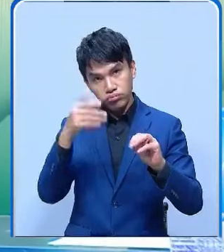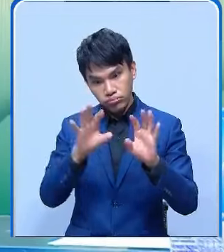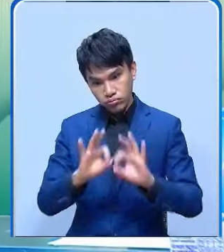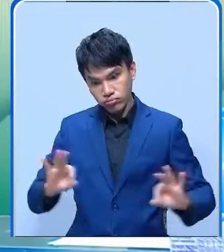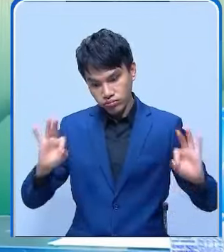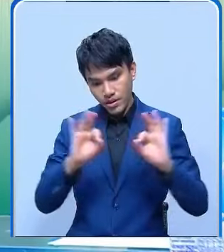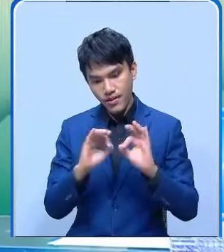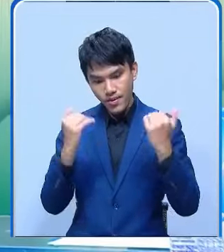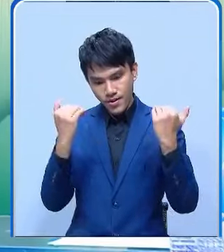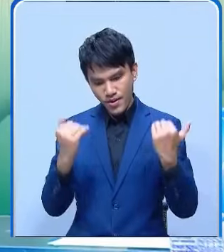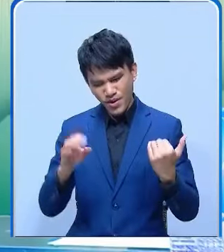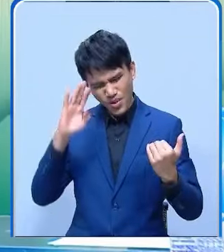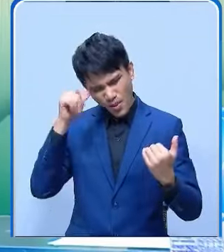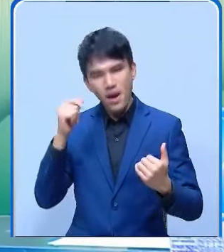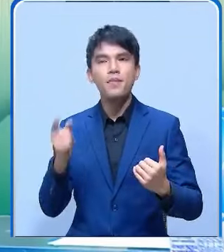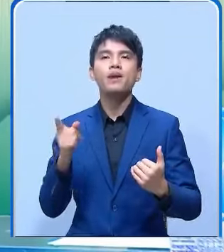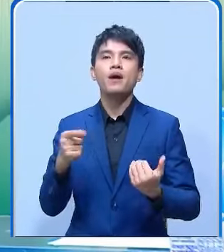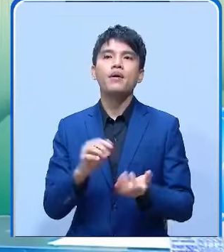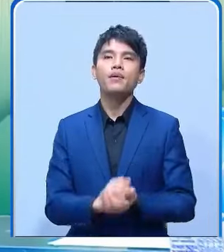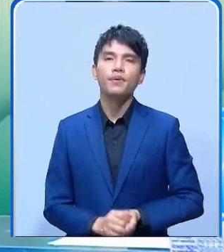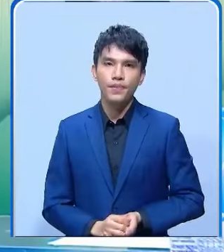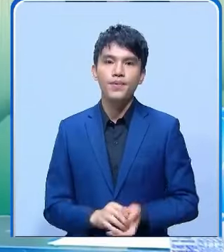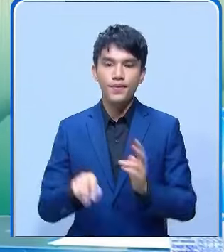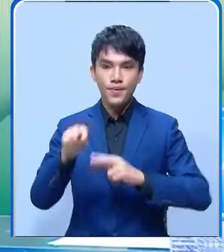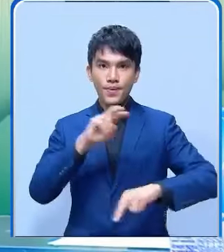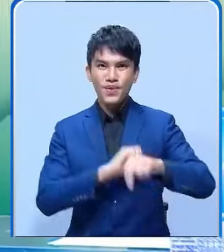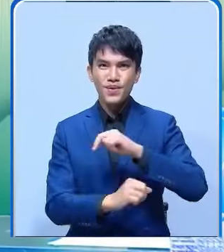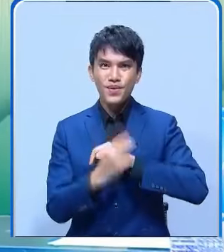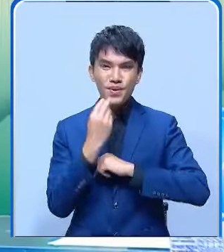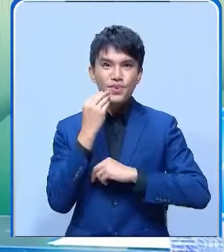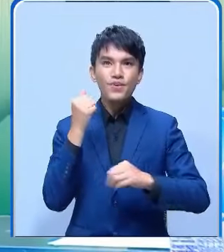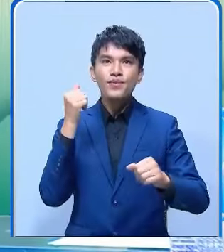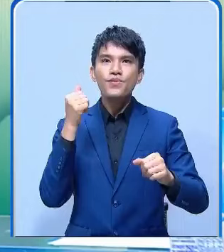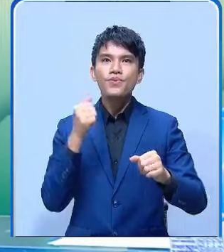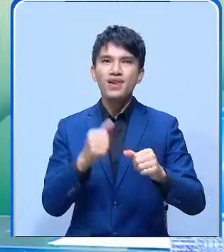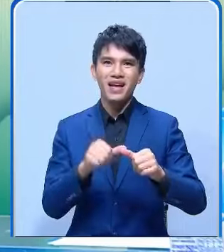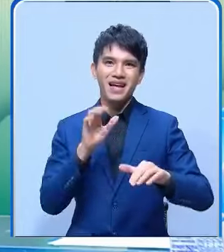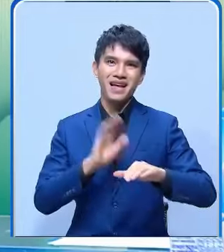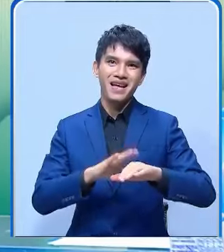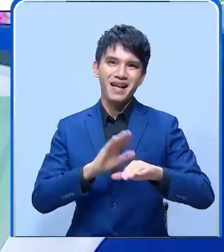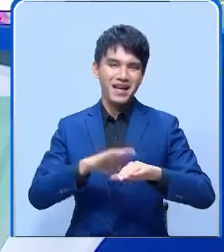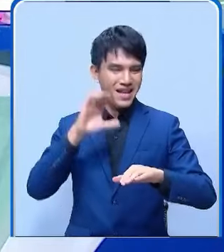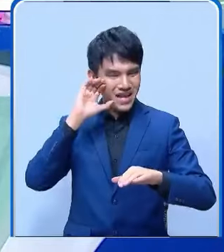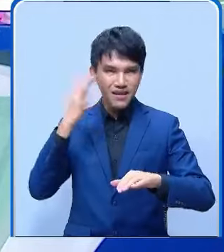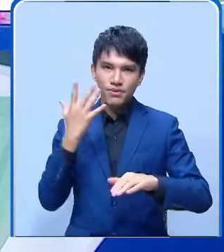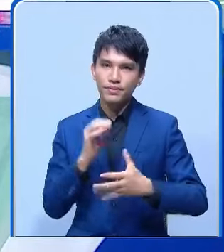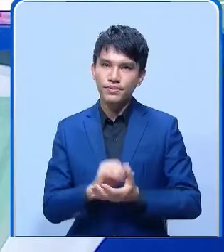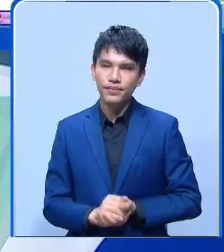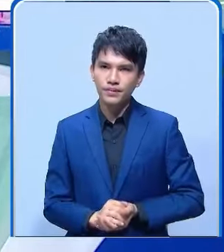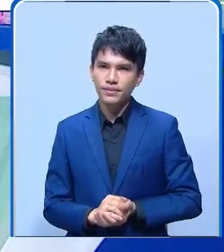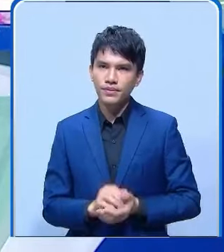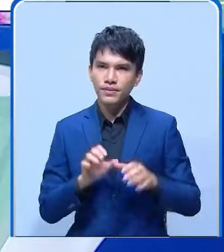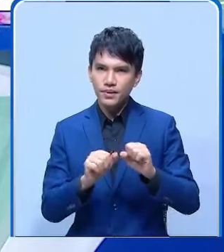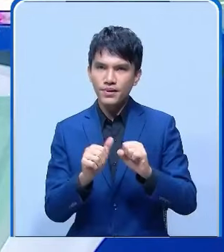ดก็คือใครก็ผู้ปกครองเหมือนเดิมท่านก็ต้องกวดขันลูกหลานท่านให้อยู่บ้านเตือนไม่ฟังจับล่ามเลยดีไหม โอ้